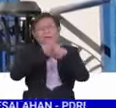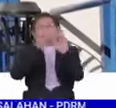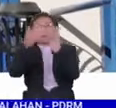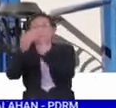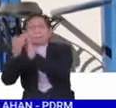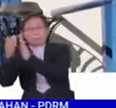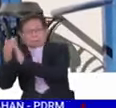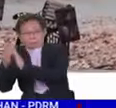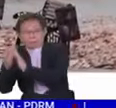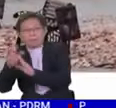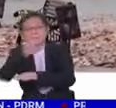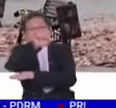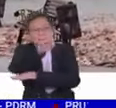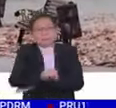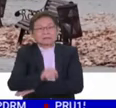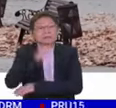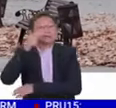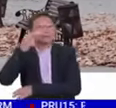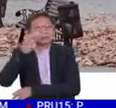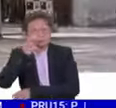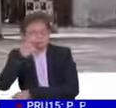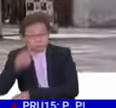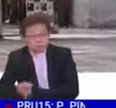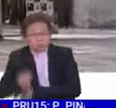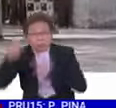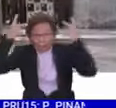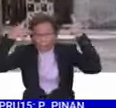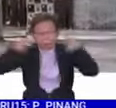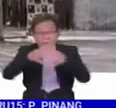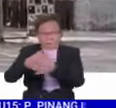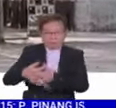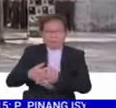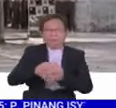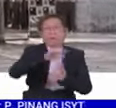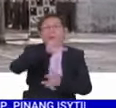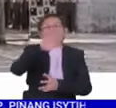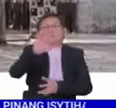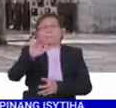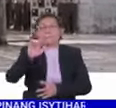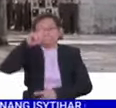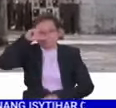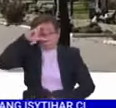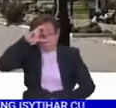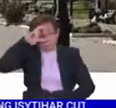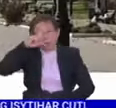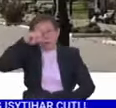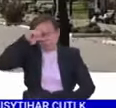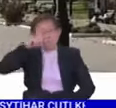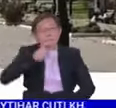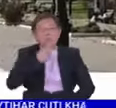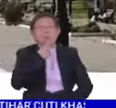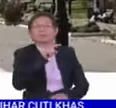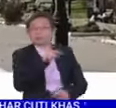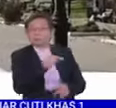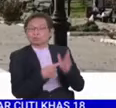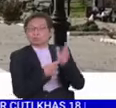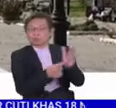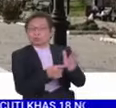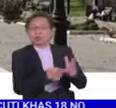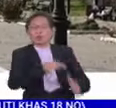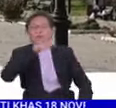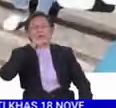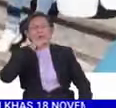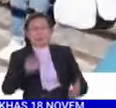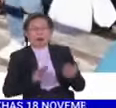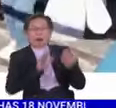strategik Kherson di selatan Ukraine. Presiden Amerika Syarikat Joe Biden bagaimanapun menyifatkan langkah itu menunjukkan